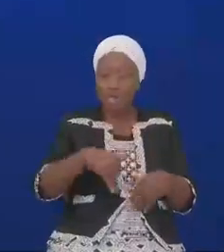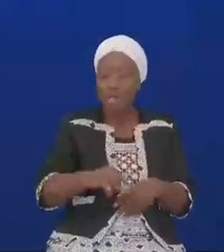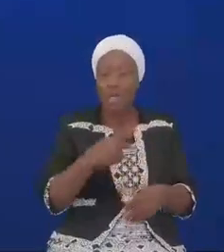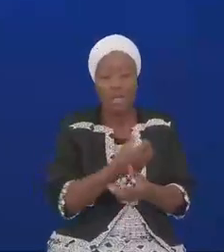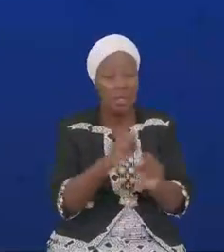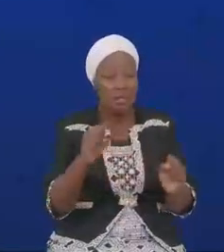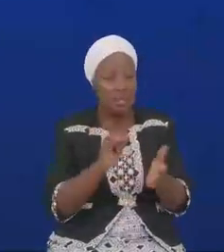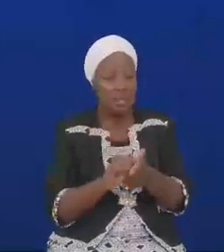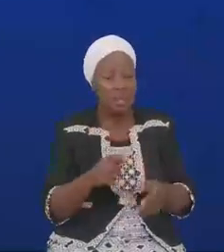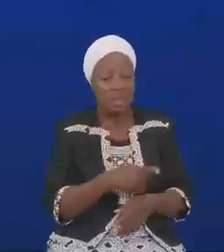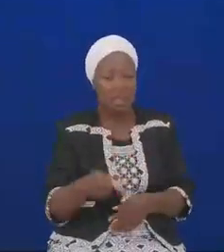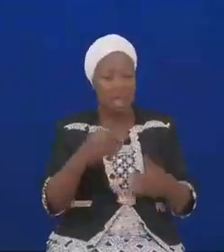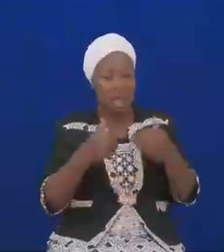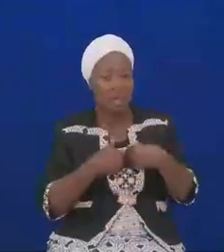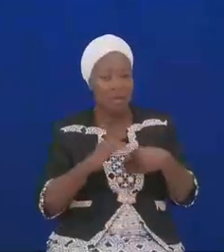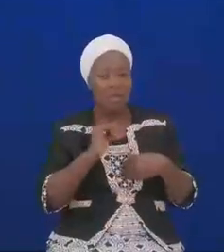salut qu'ils avaient